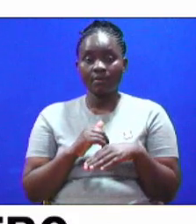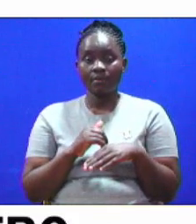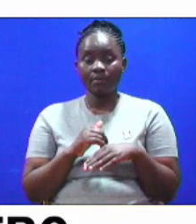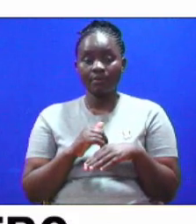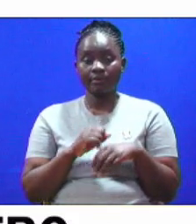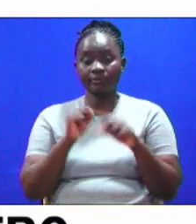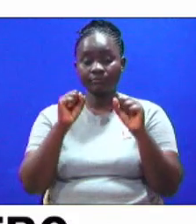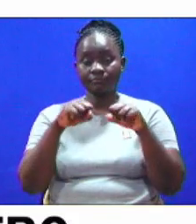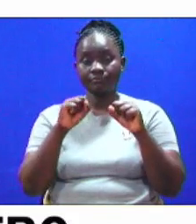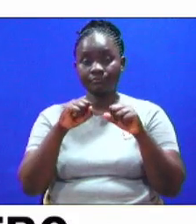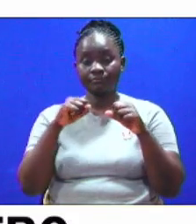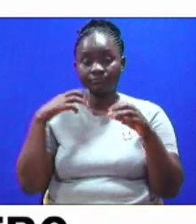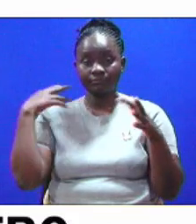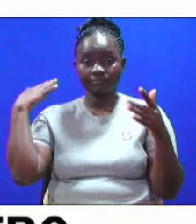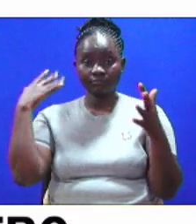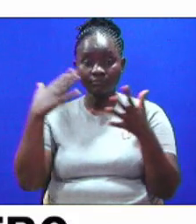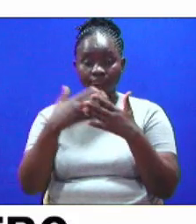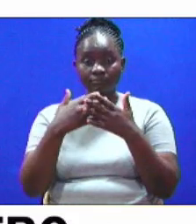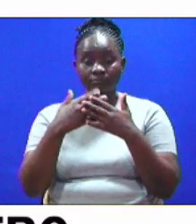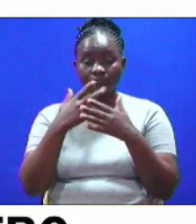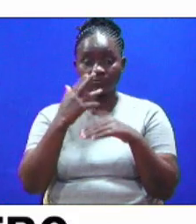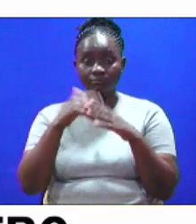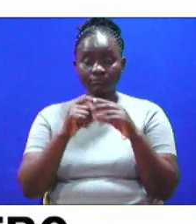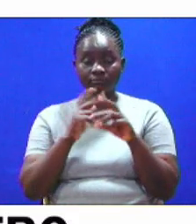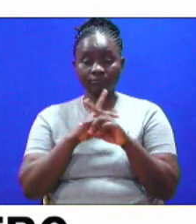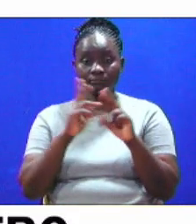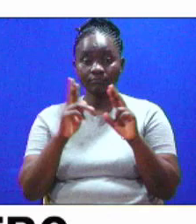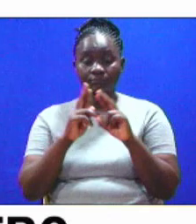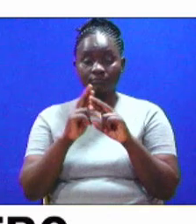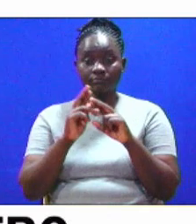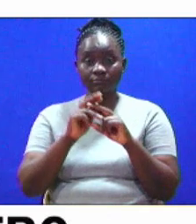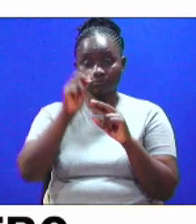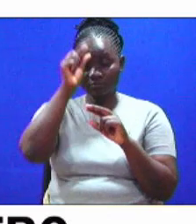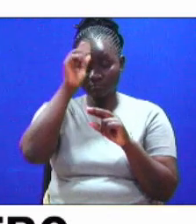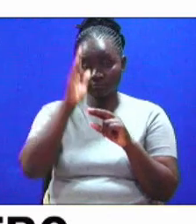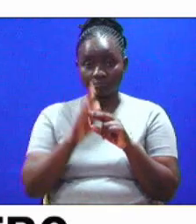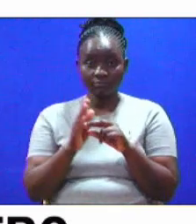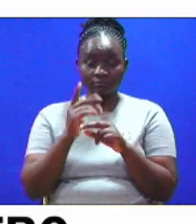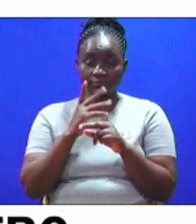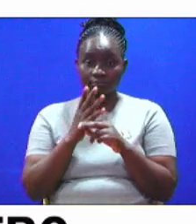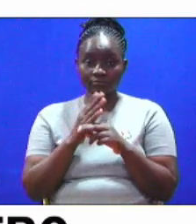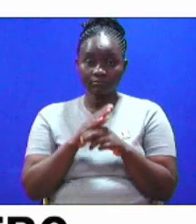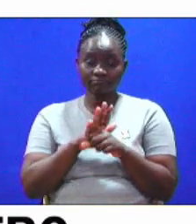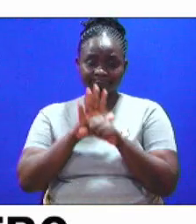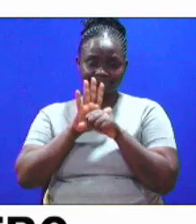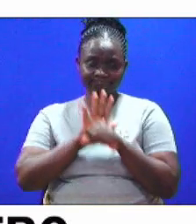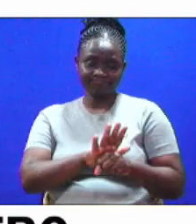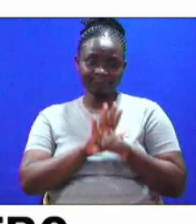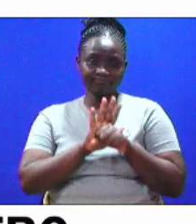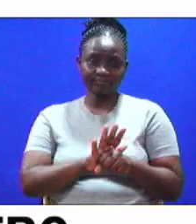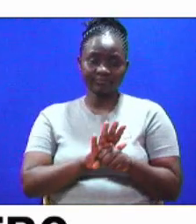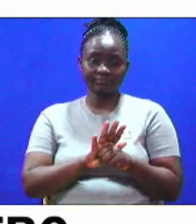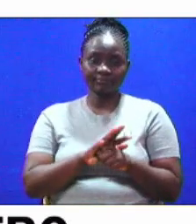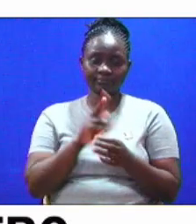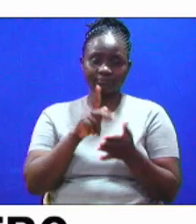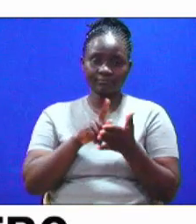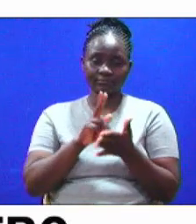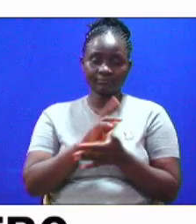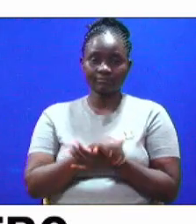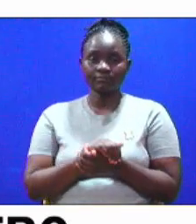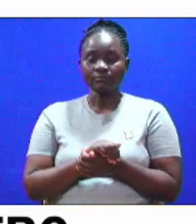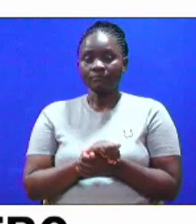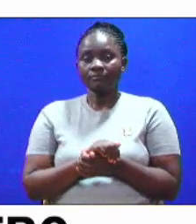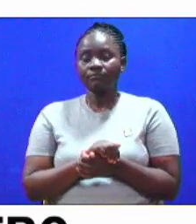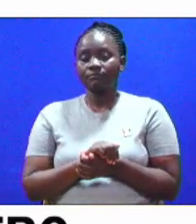possible. Mo contract already mo ga bana ga sine ko mo a pressure a college para ma ko mo kan